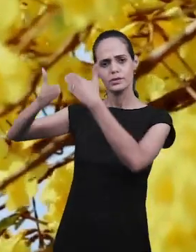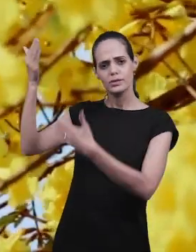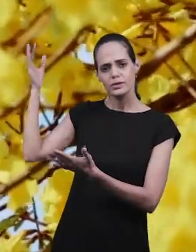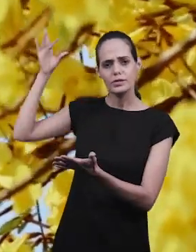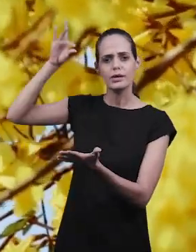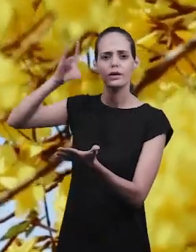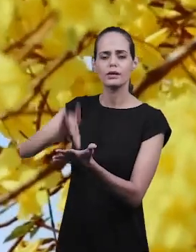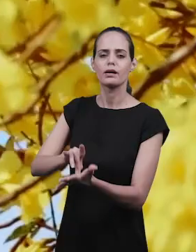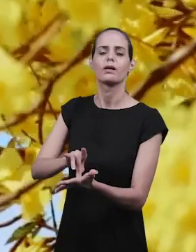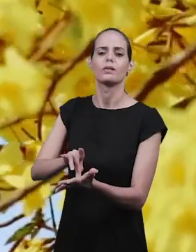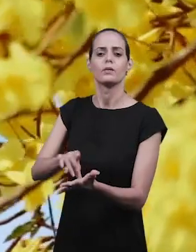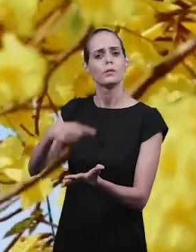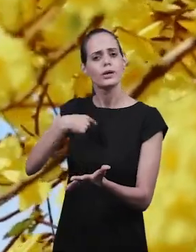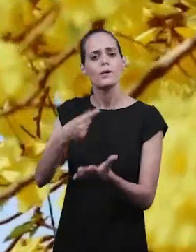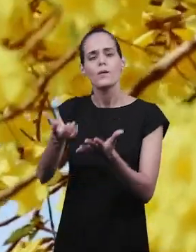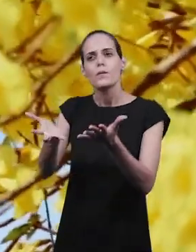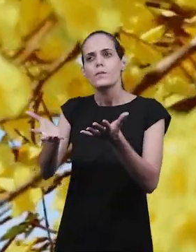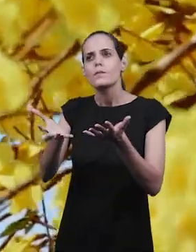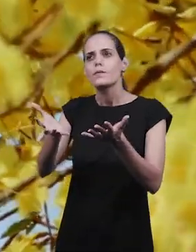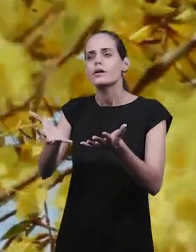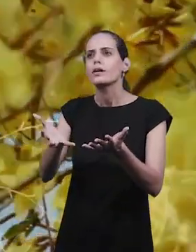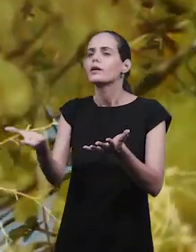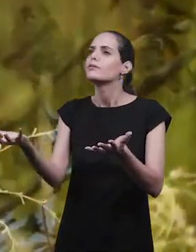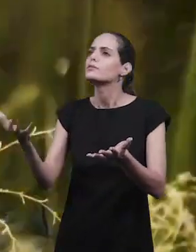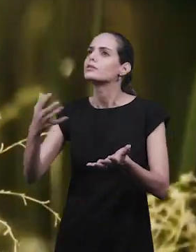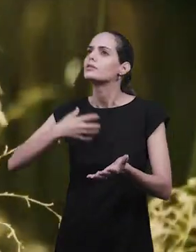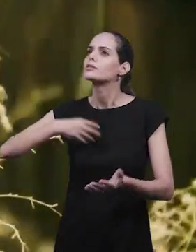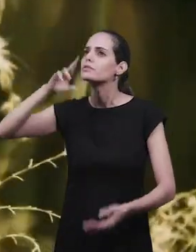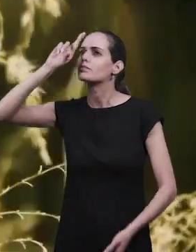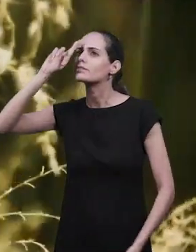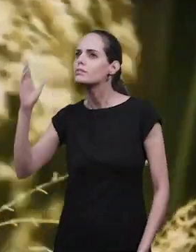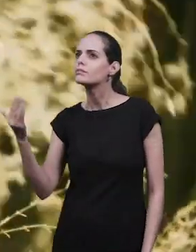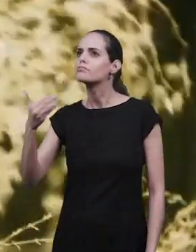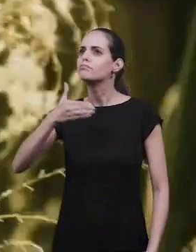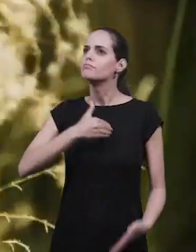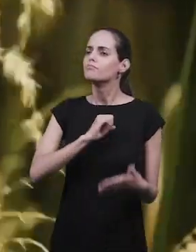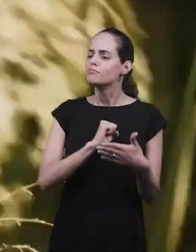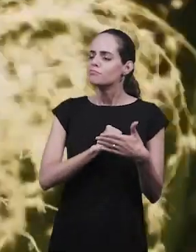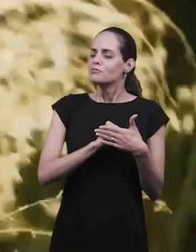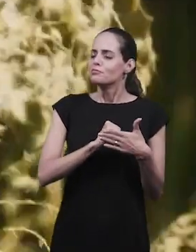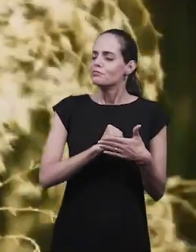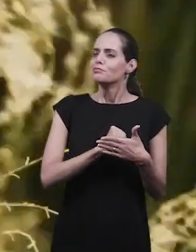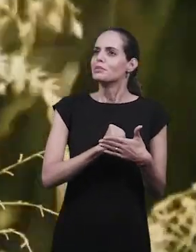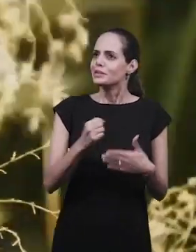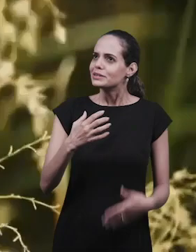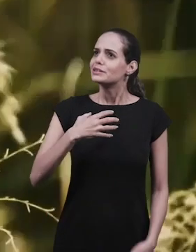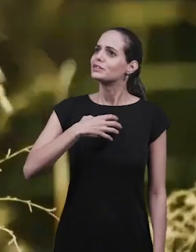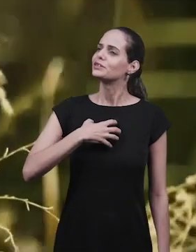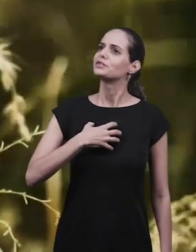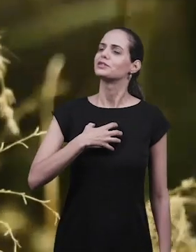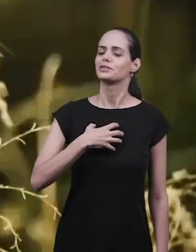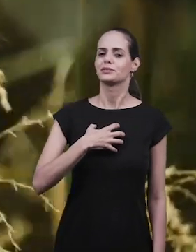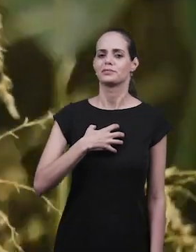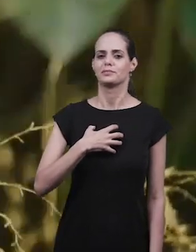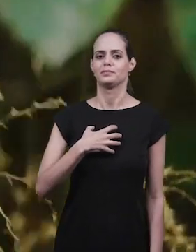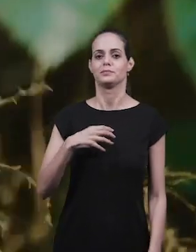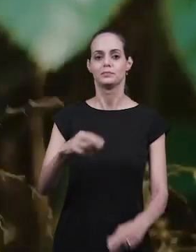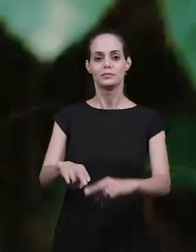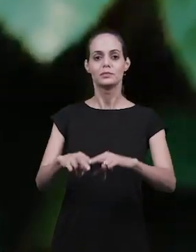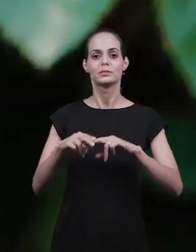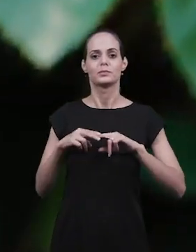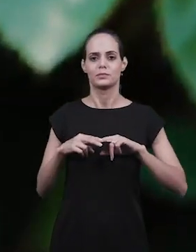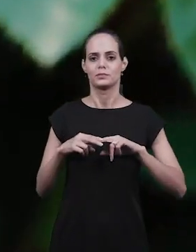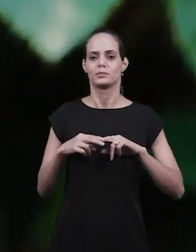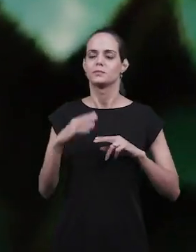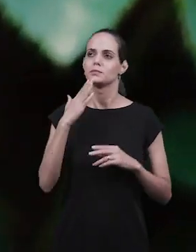Sei que estás aqui, e isto quero eu sentir.